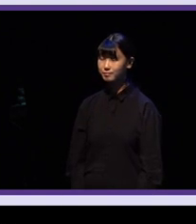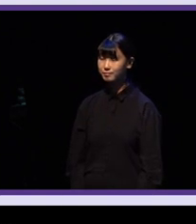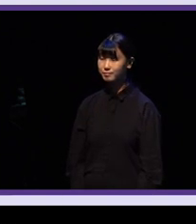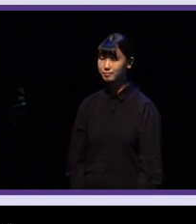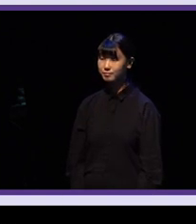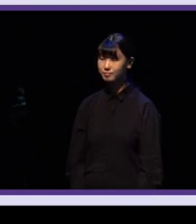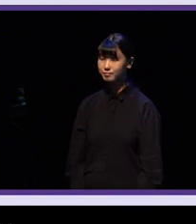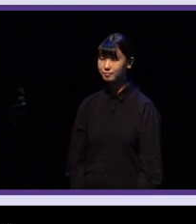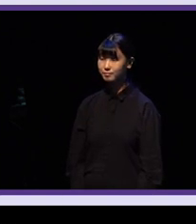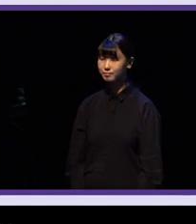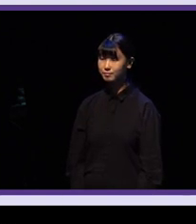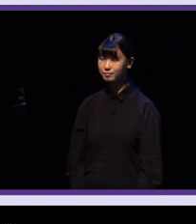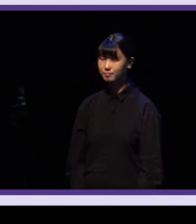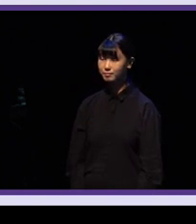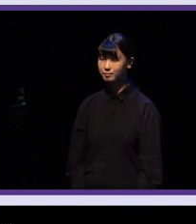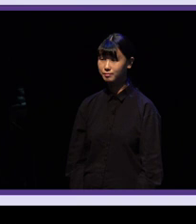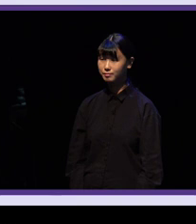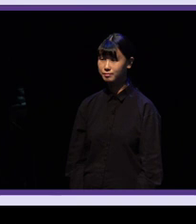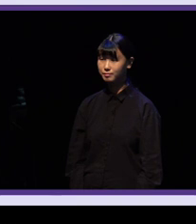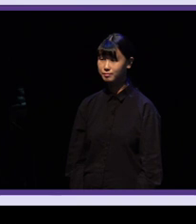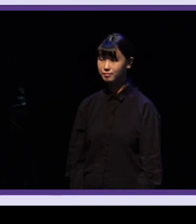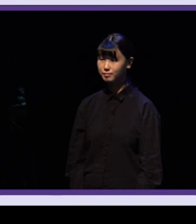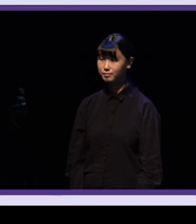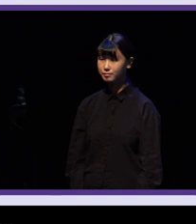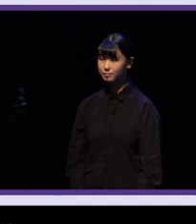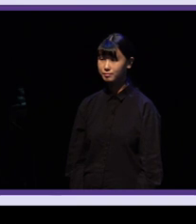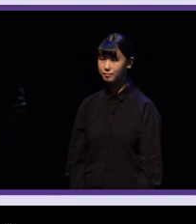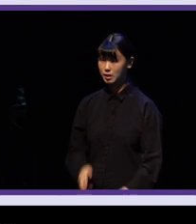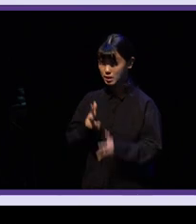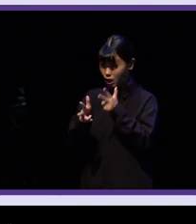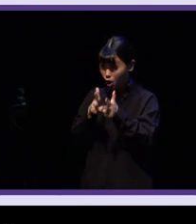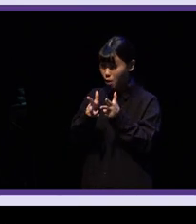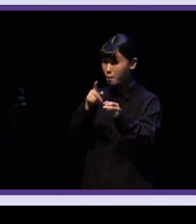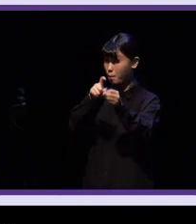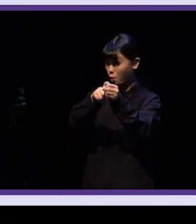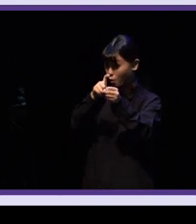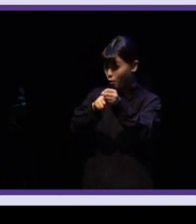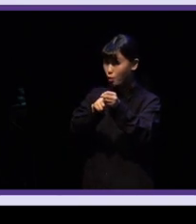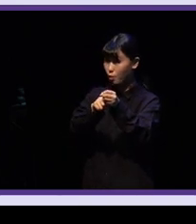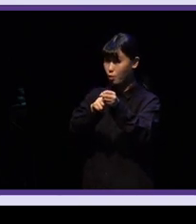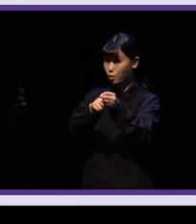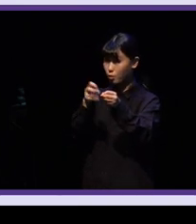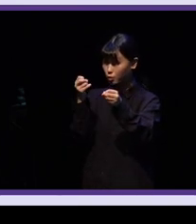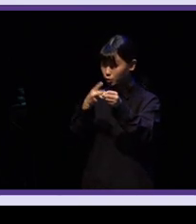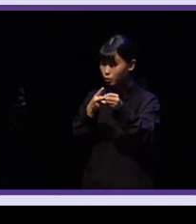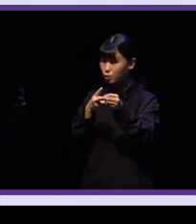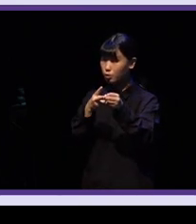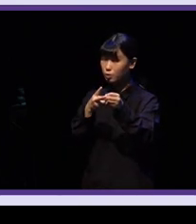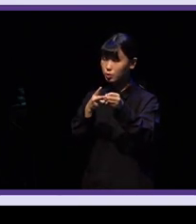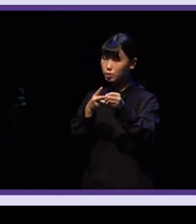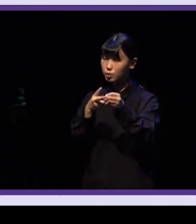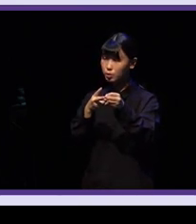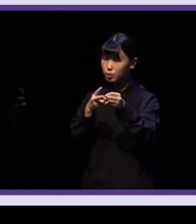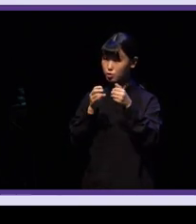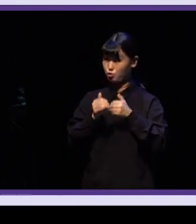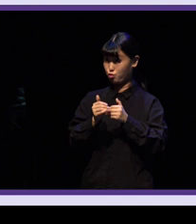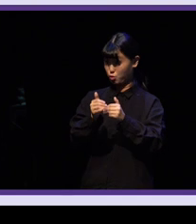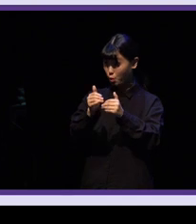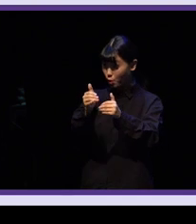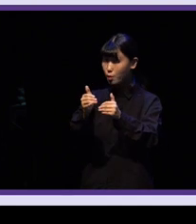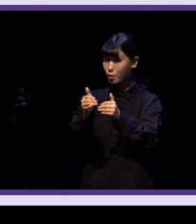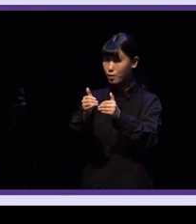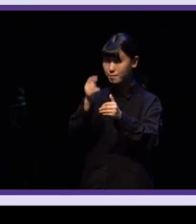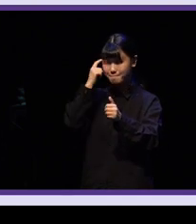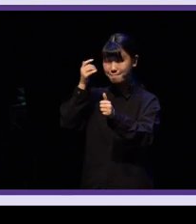네 본 사업의 취지와 그리고 약간 구조라고 좀 보아주시면 좋겠는데요